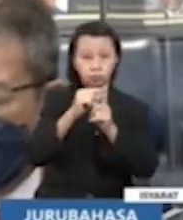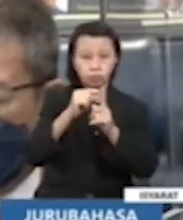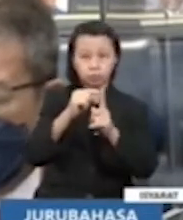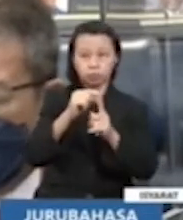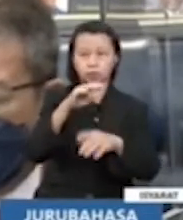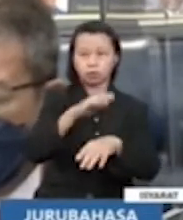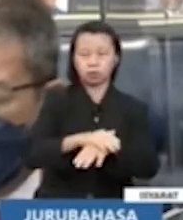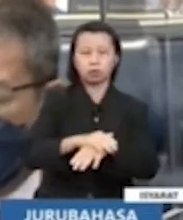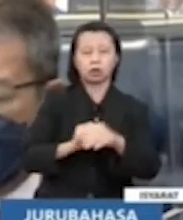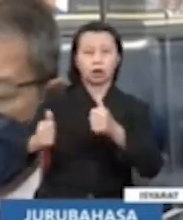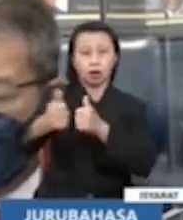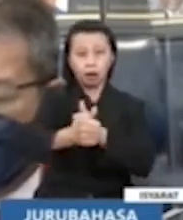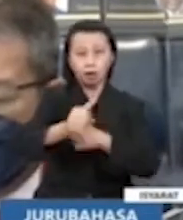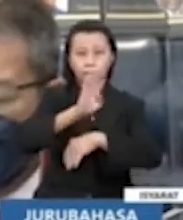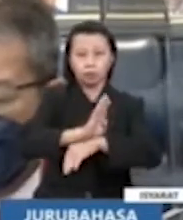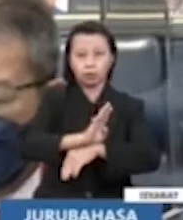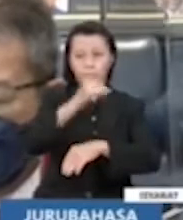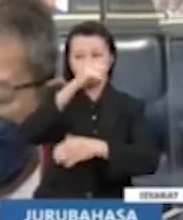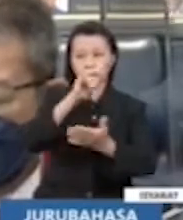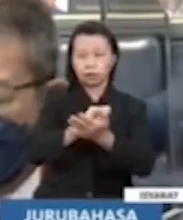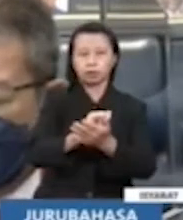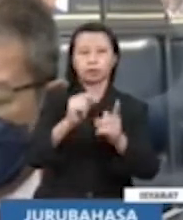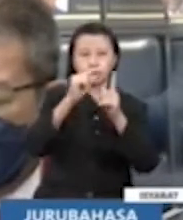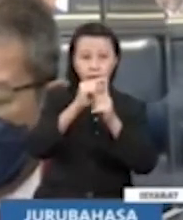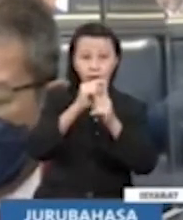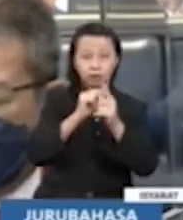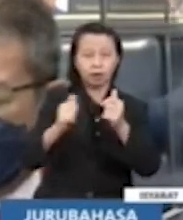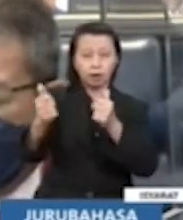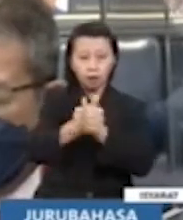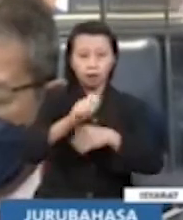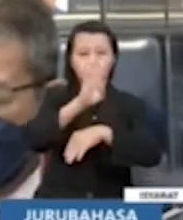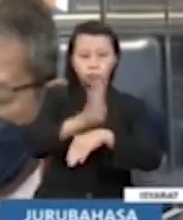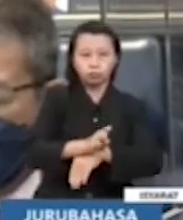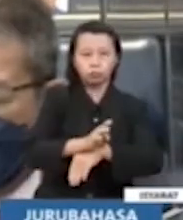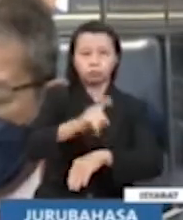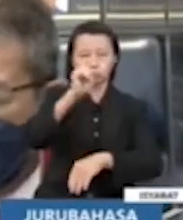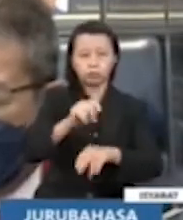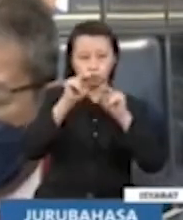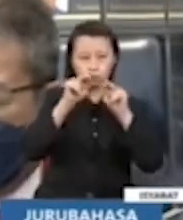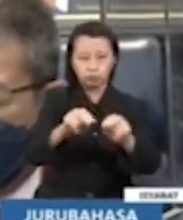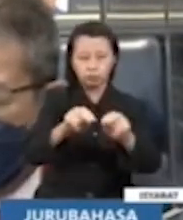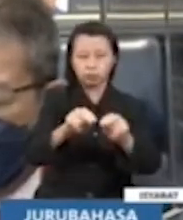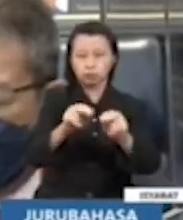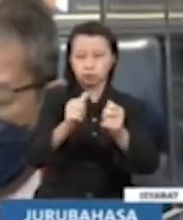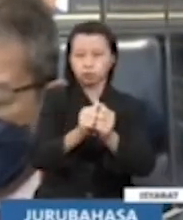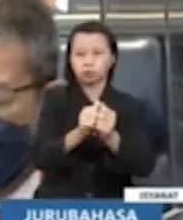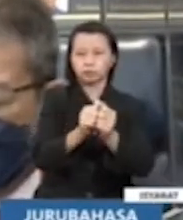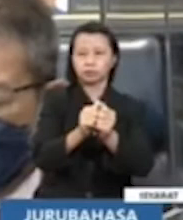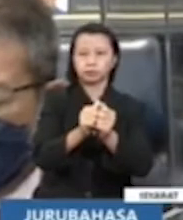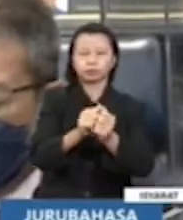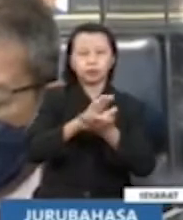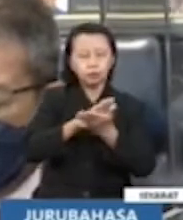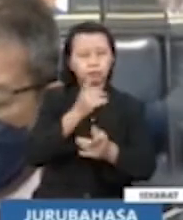istilah atasye kebudayaan. Sebab itu saya kata istilah atasye kebudayaan itu harus dilihat